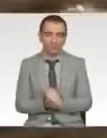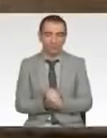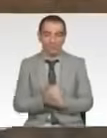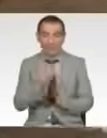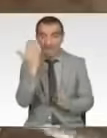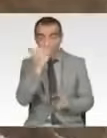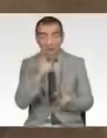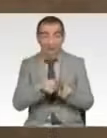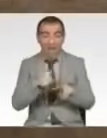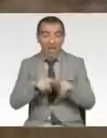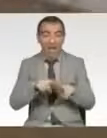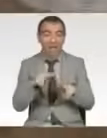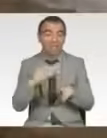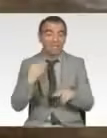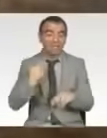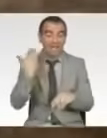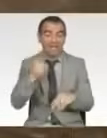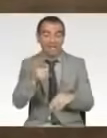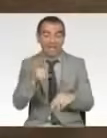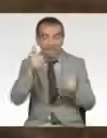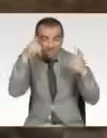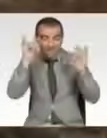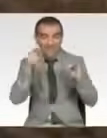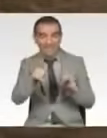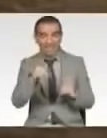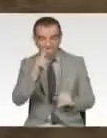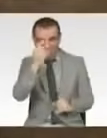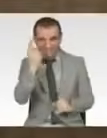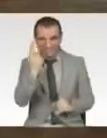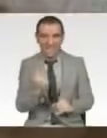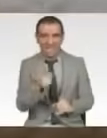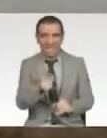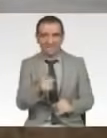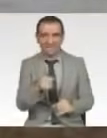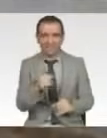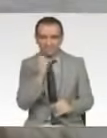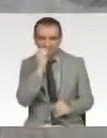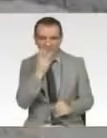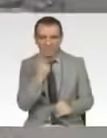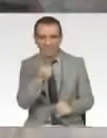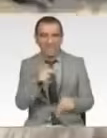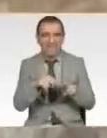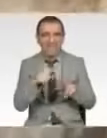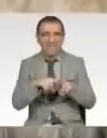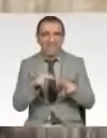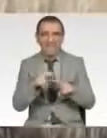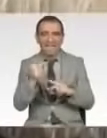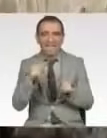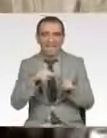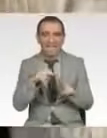Karayaka kuzuları doğal ortamında sadece endemik bitkiler ve kekikle besleniyor.